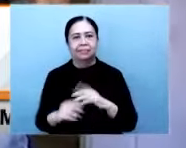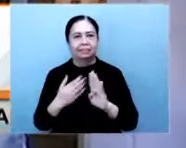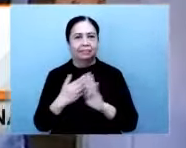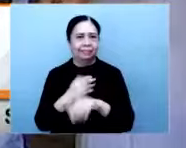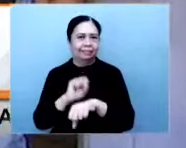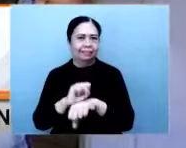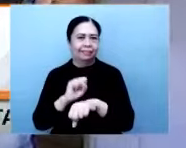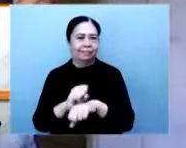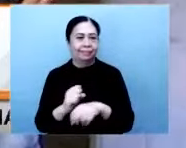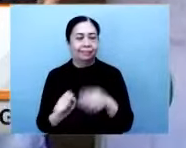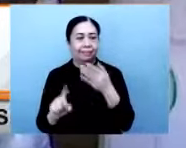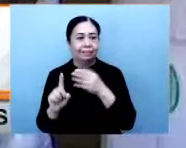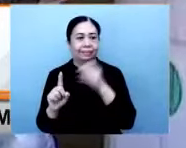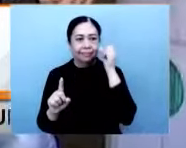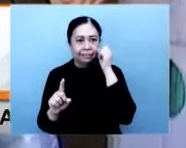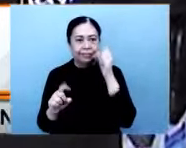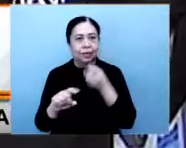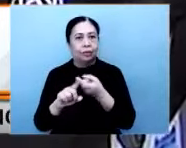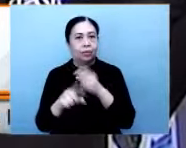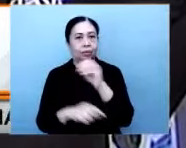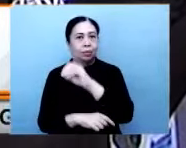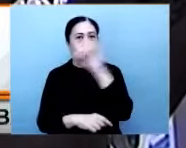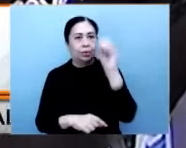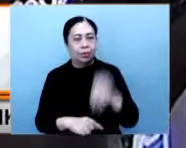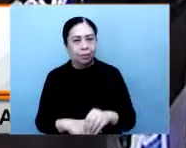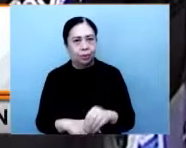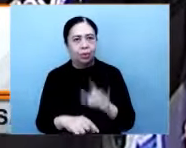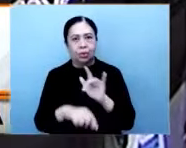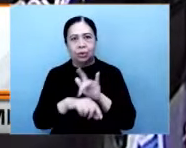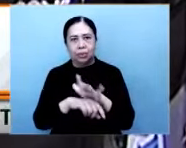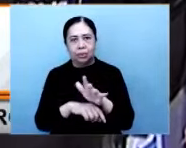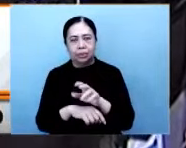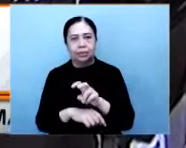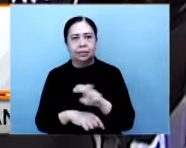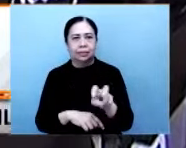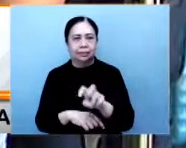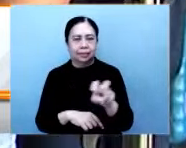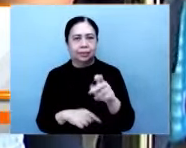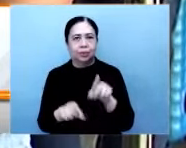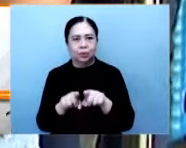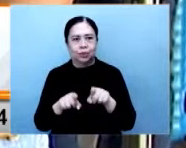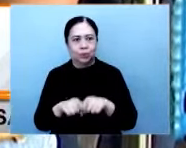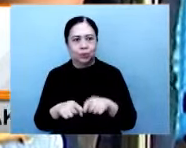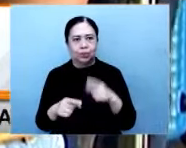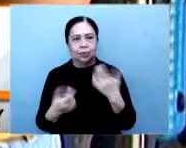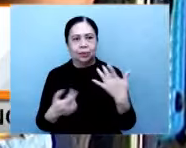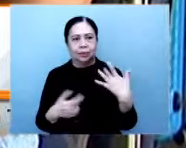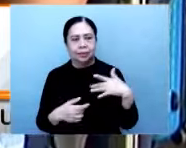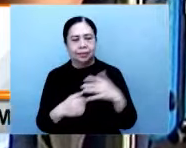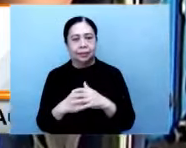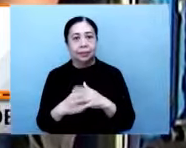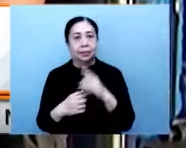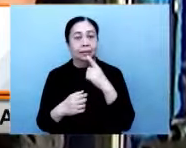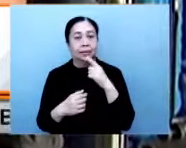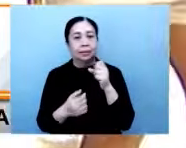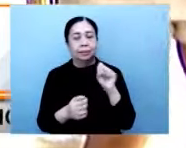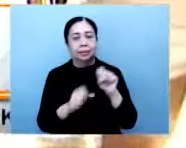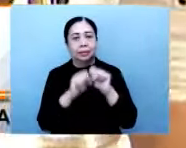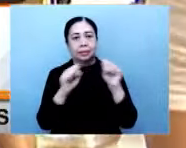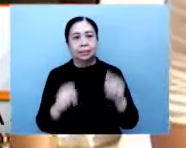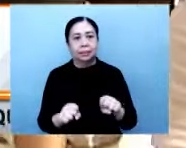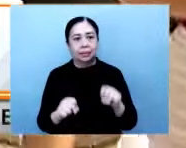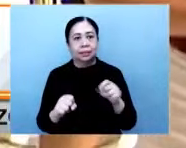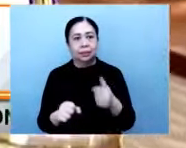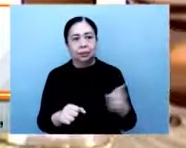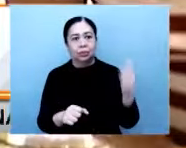Siphon Javier, na galing Olongapo, mas maagang biyahe rin ang diskarte. Ayon sa station master dito sa Pasay,